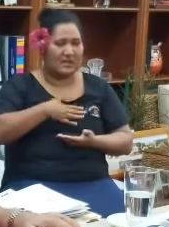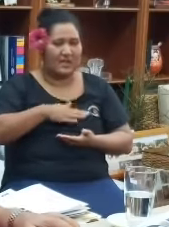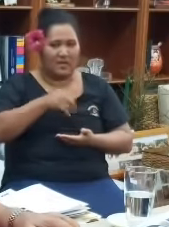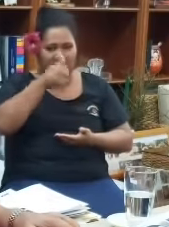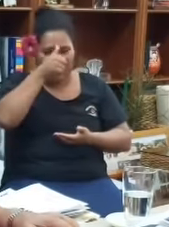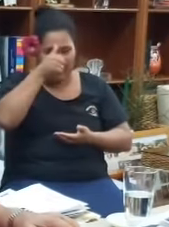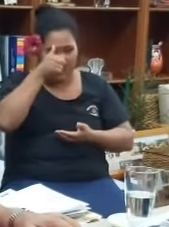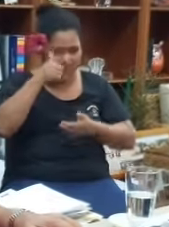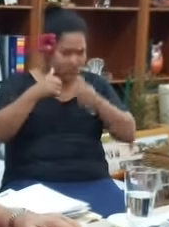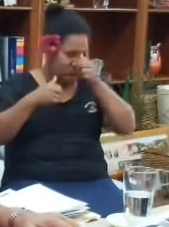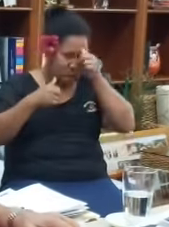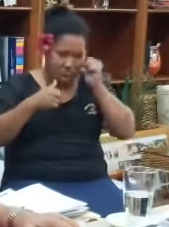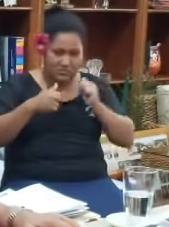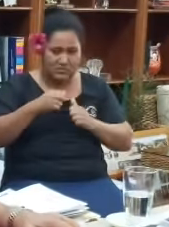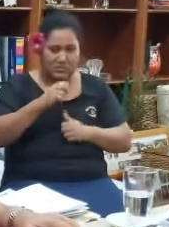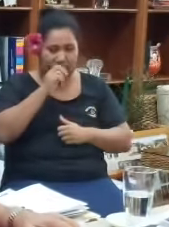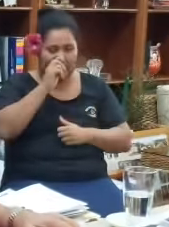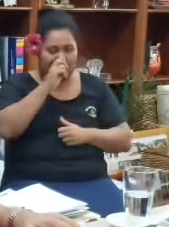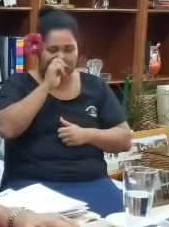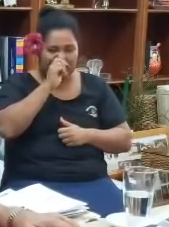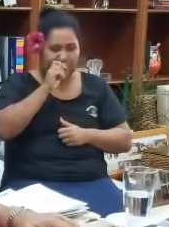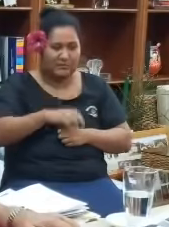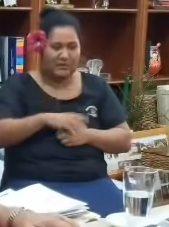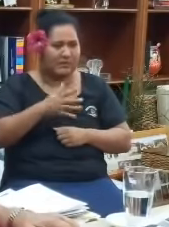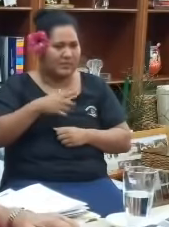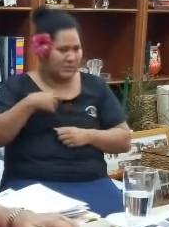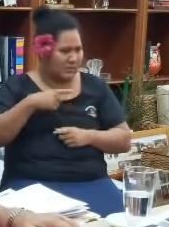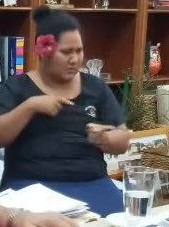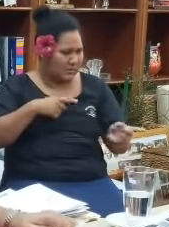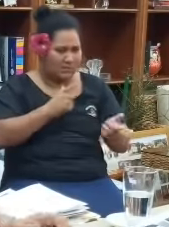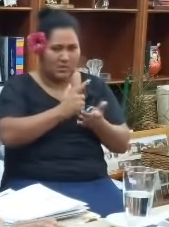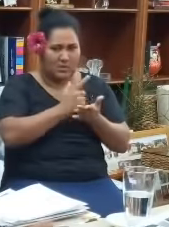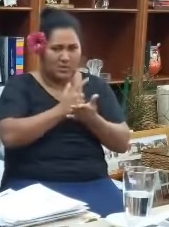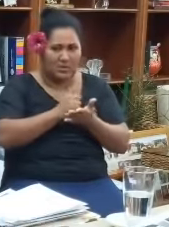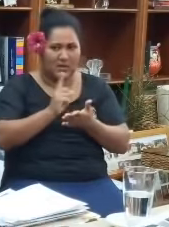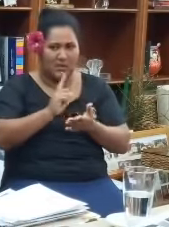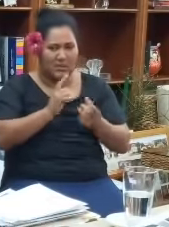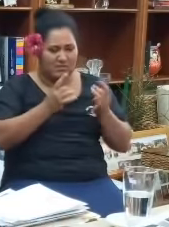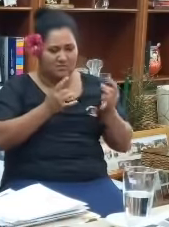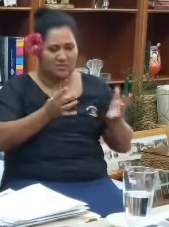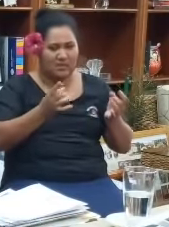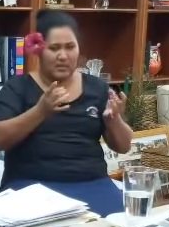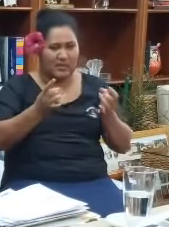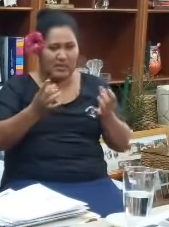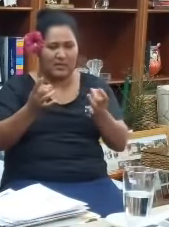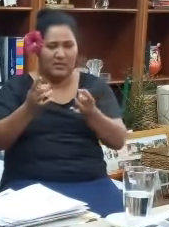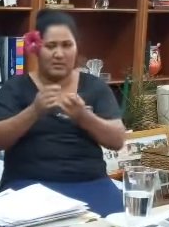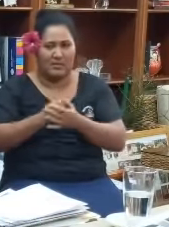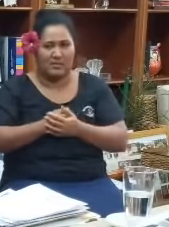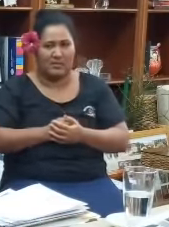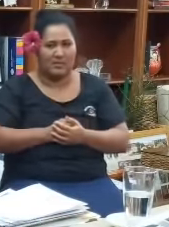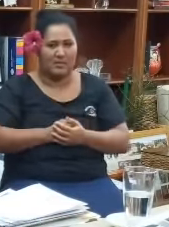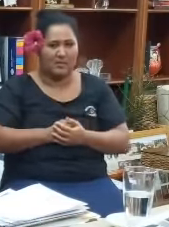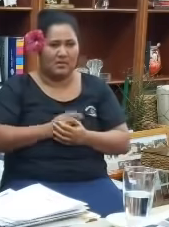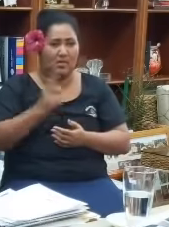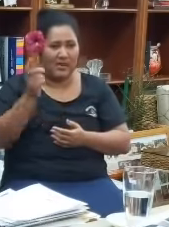Ale lopo mena le wa makayong o ko kele le vanga le kape nga penga le kaimi. E o mele o